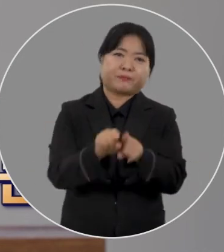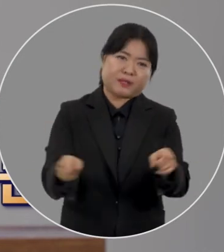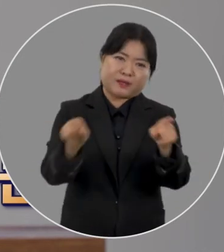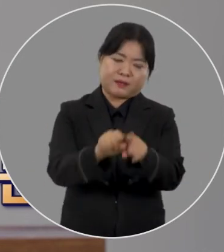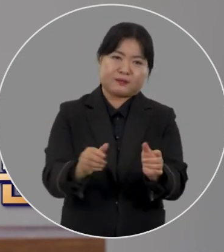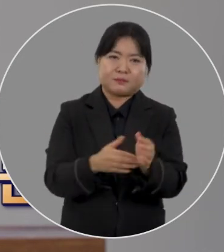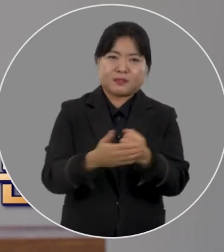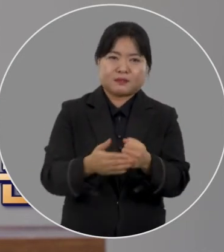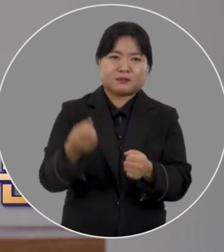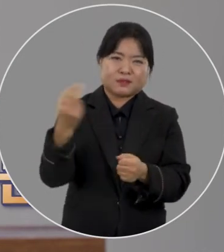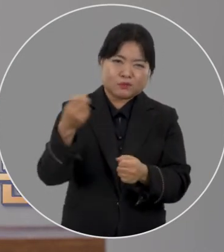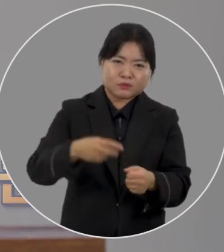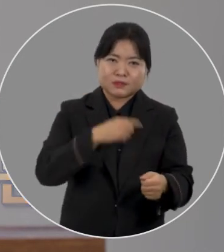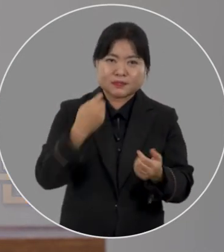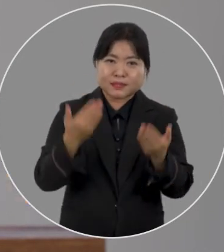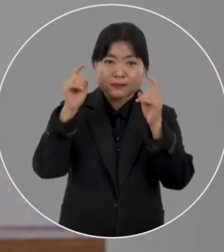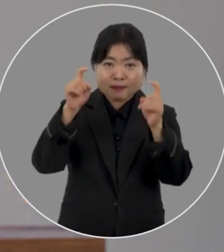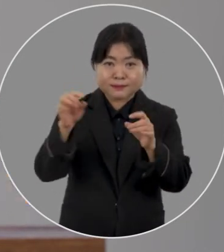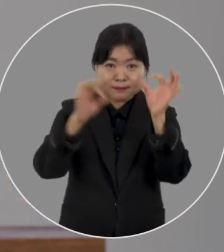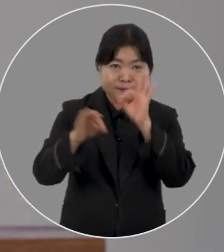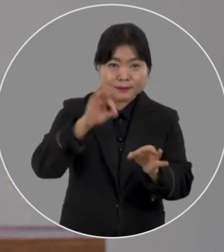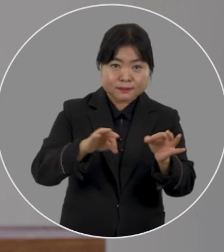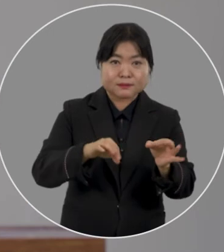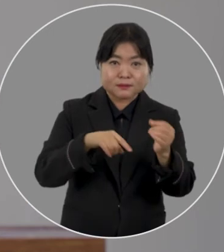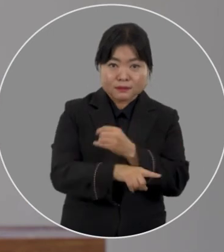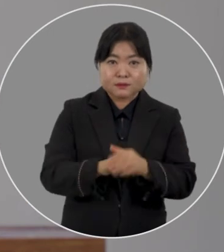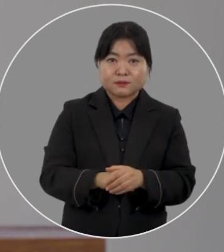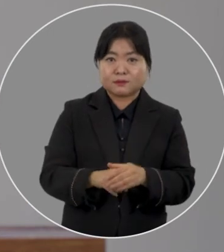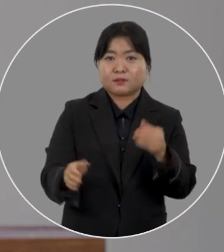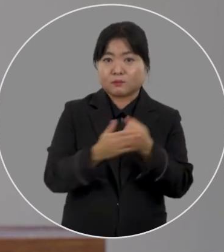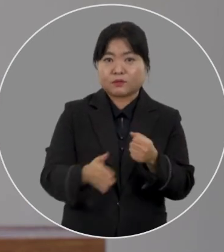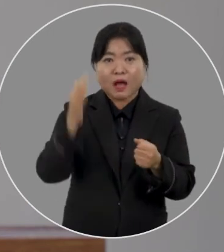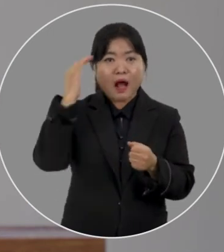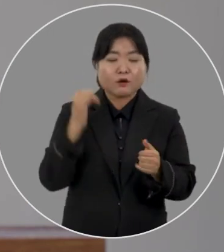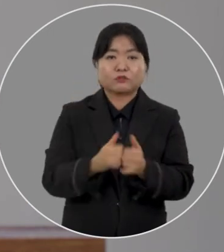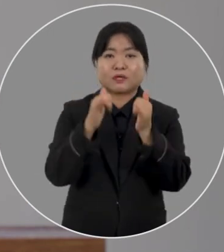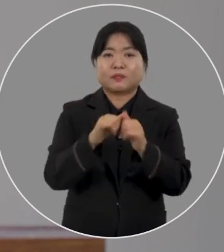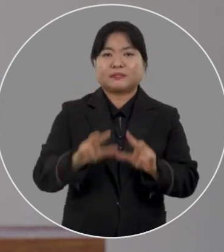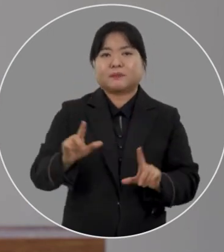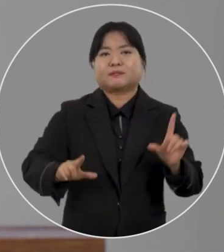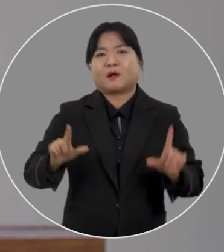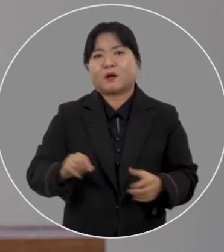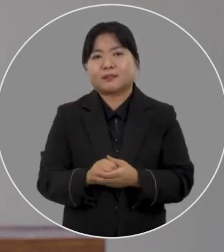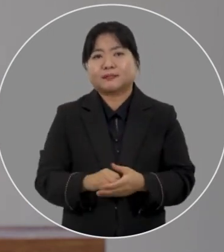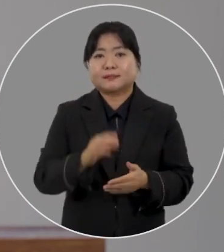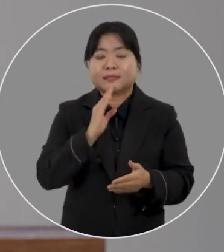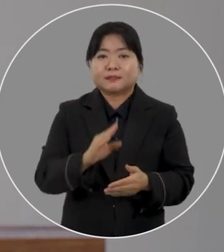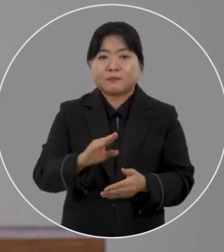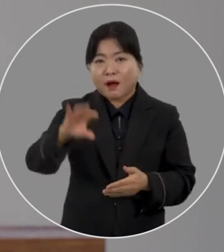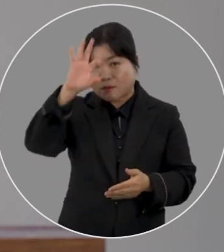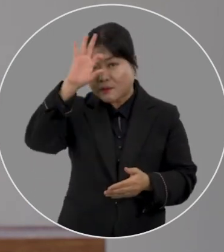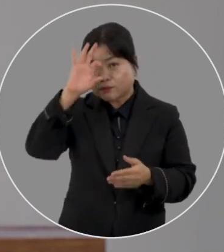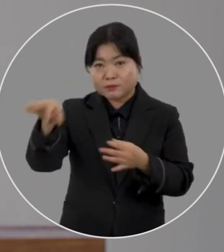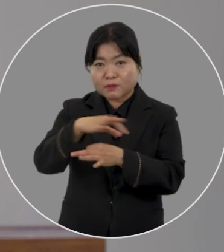어우러지면서 자꾸 또 희생양을 이렇게 찾았던 거거든요. 그런 점에서 본다면은 한국 사회의 지금 상황, 사실